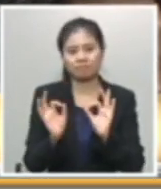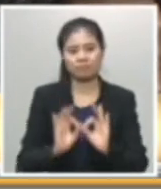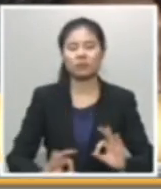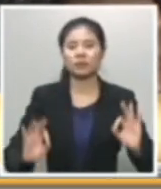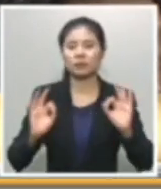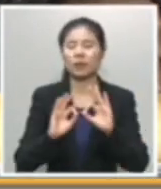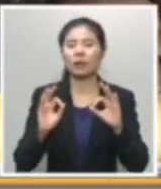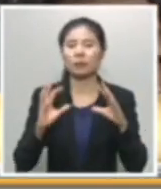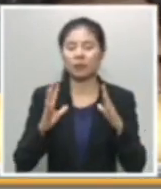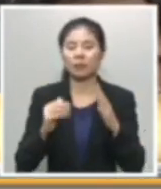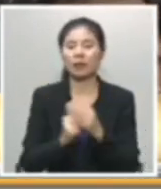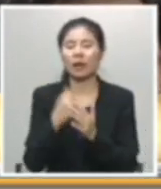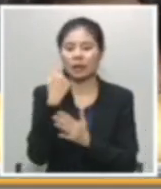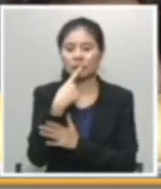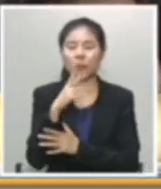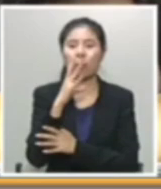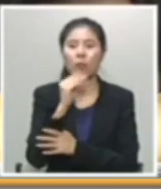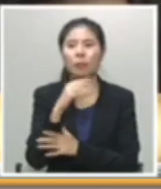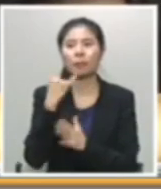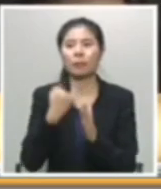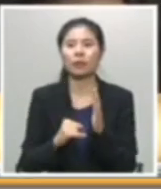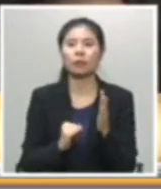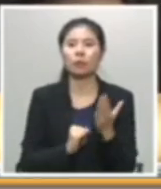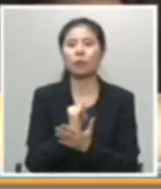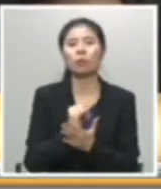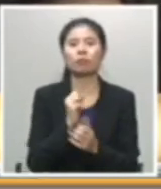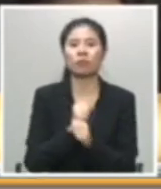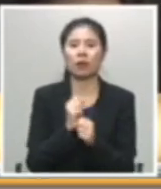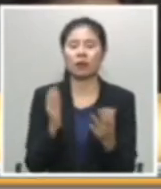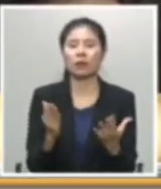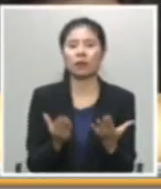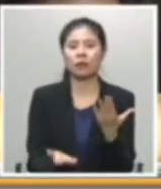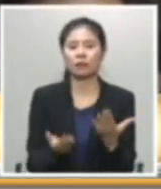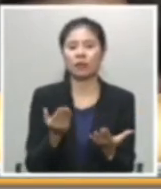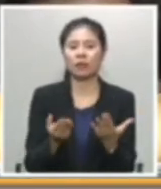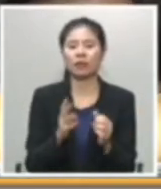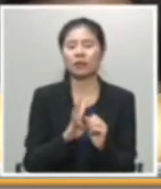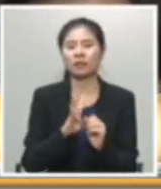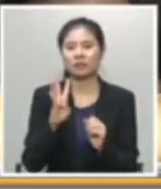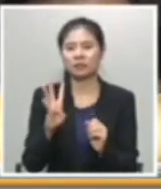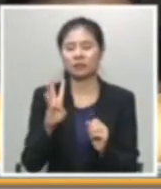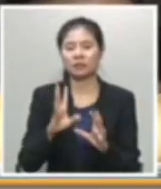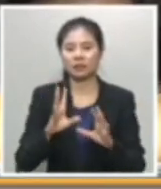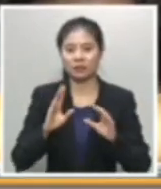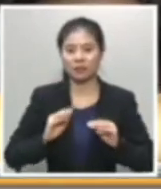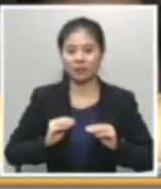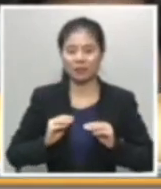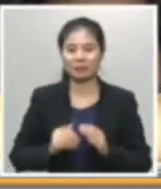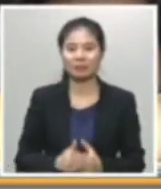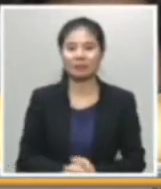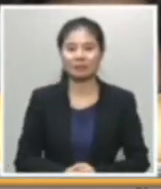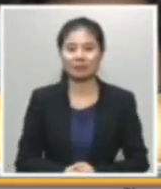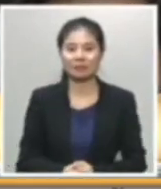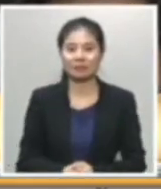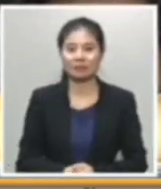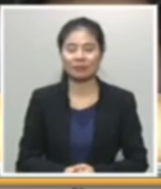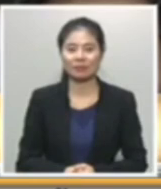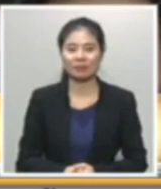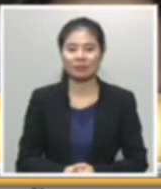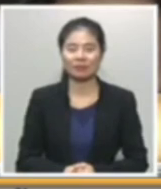าใครจะกล่าวยังไงก็ได้นะฮะ4ยอมรับนะยอมรับความ